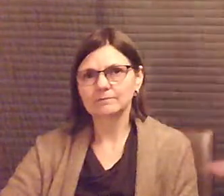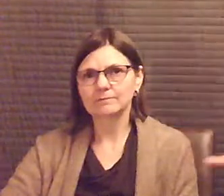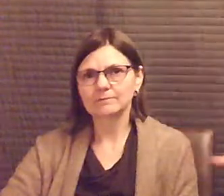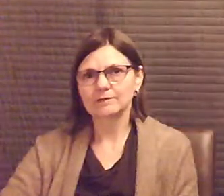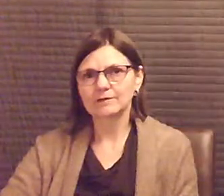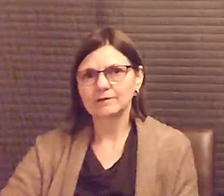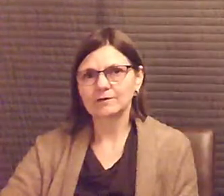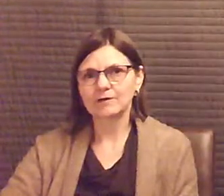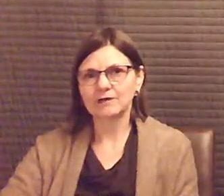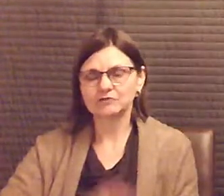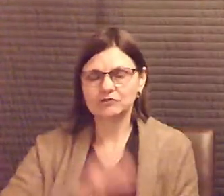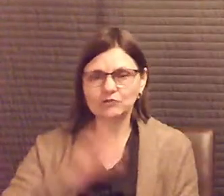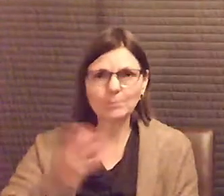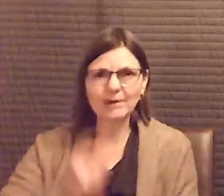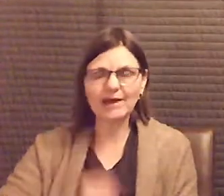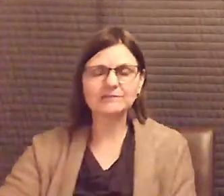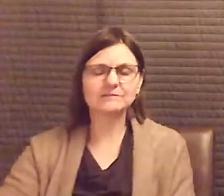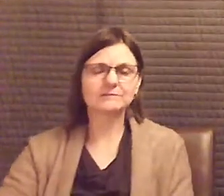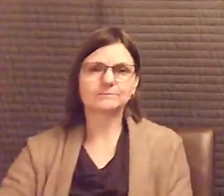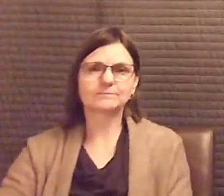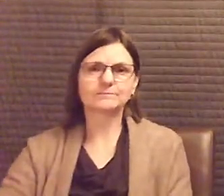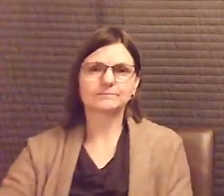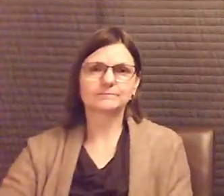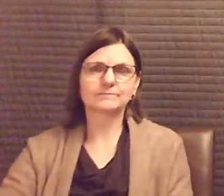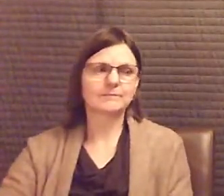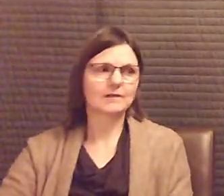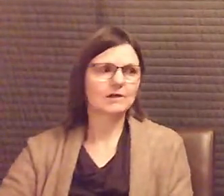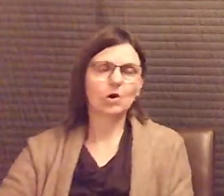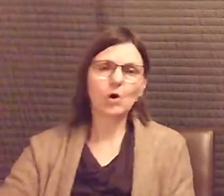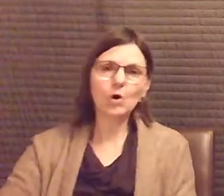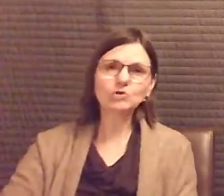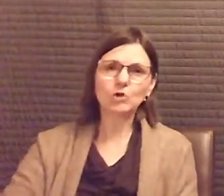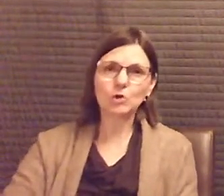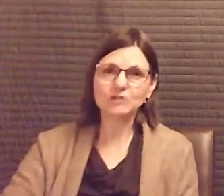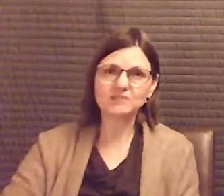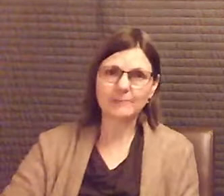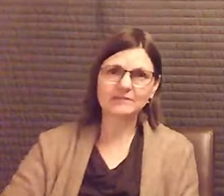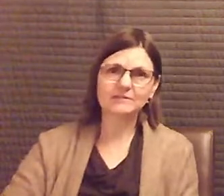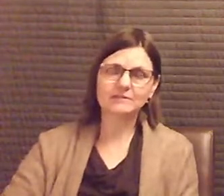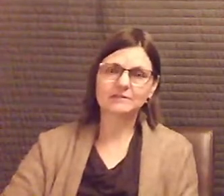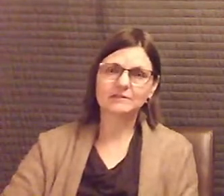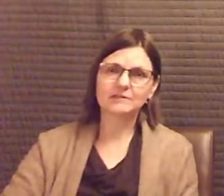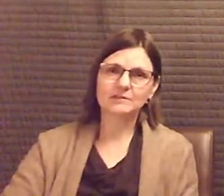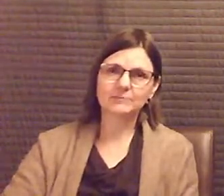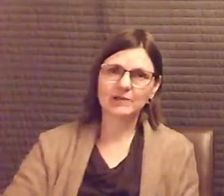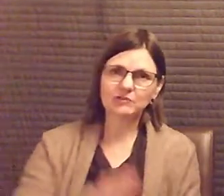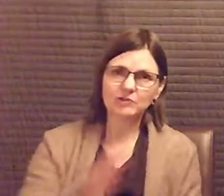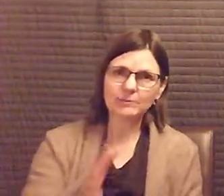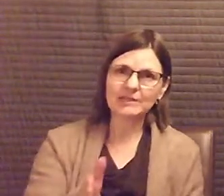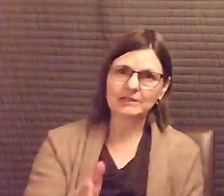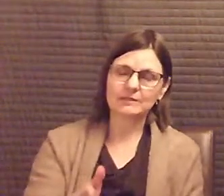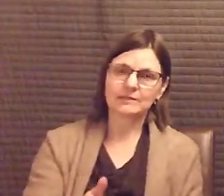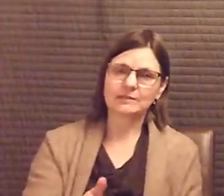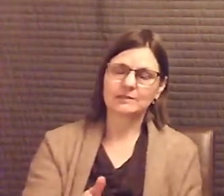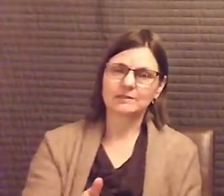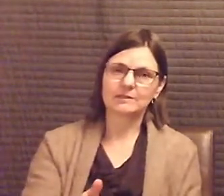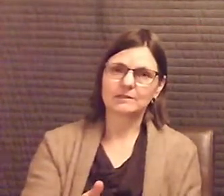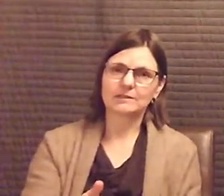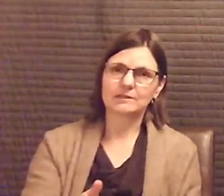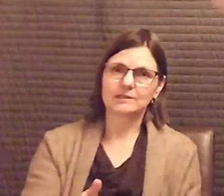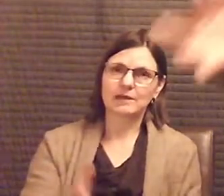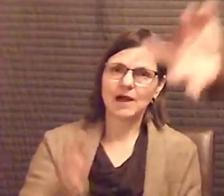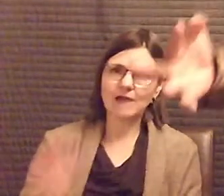stap een is en koppigheid disobedience ongeluk ze wel je bent rebellie prins